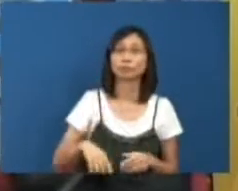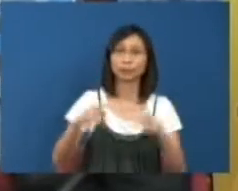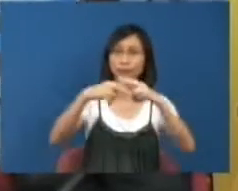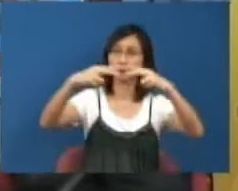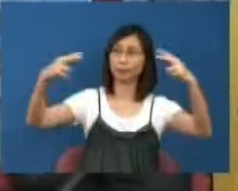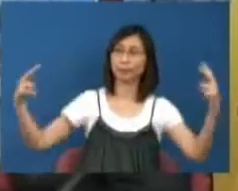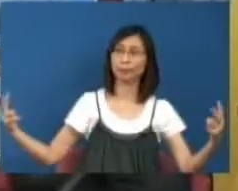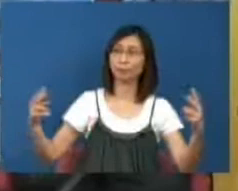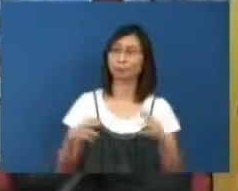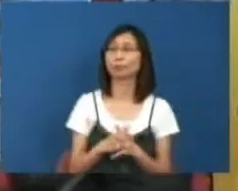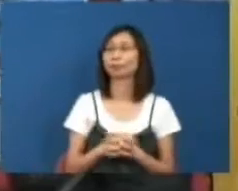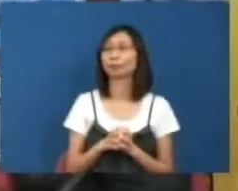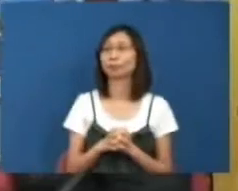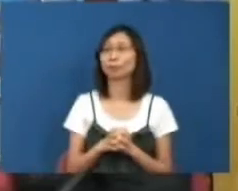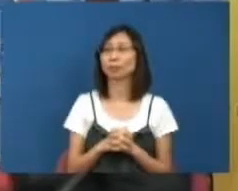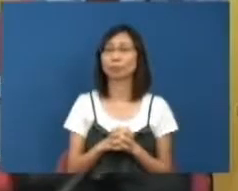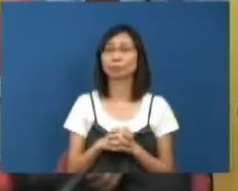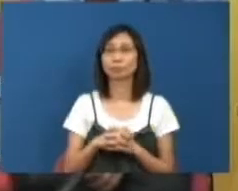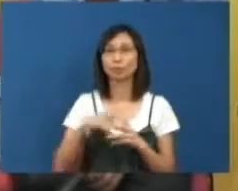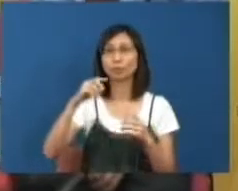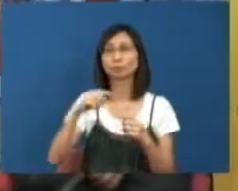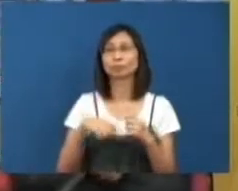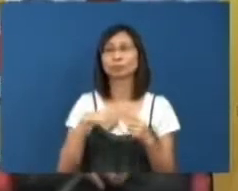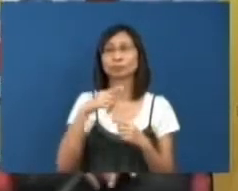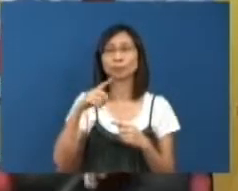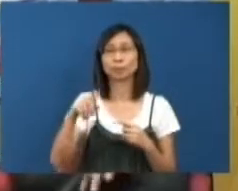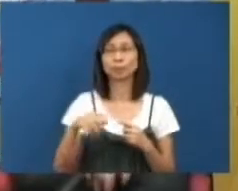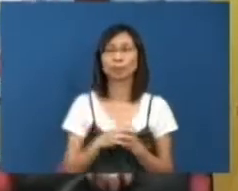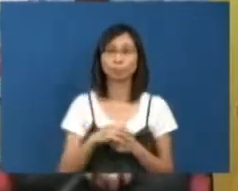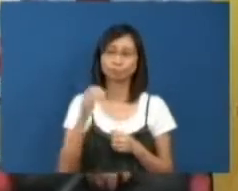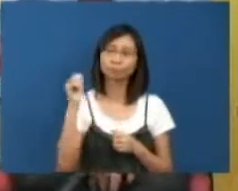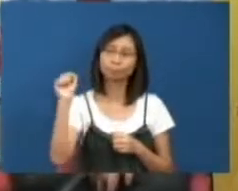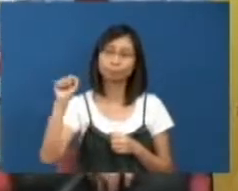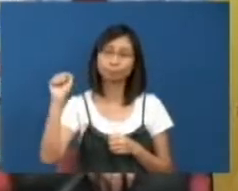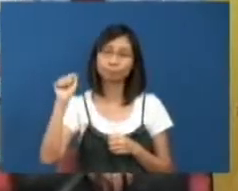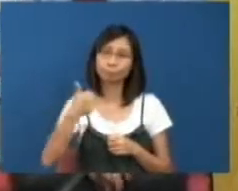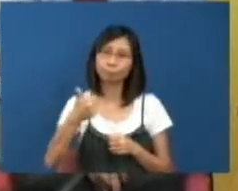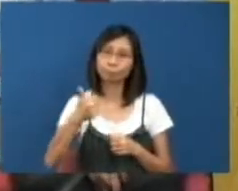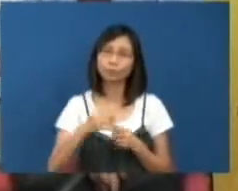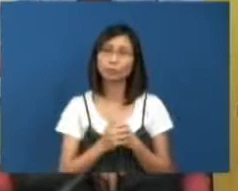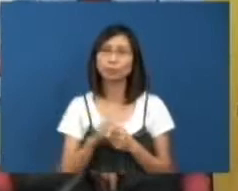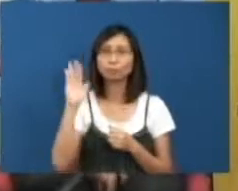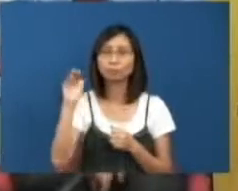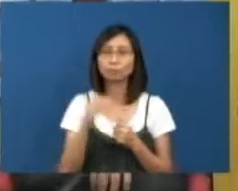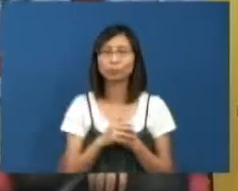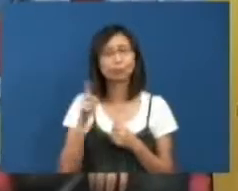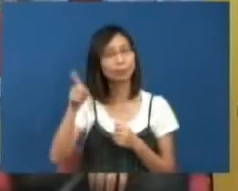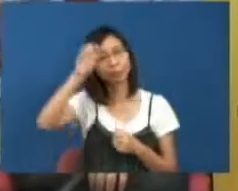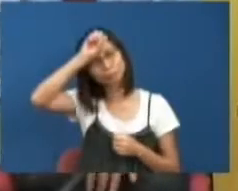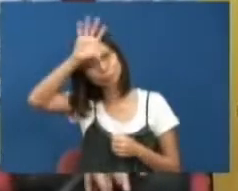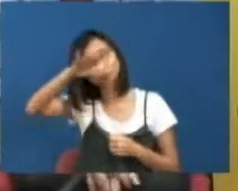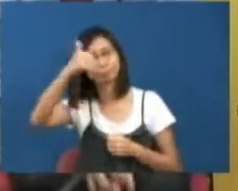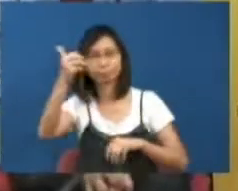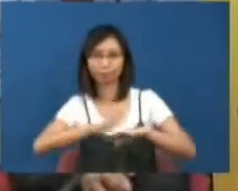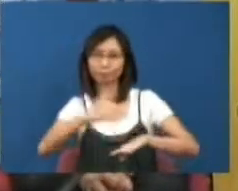你諗下成條橋都係咁啫嘛， 咁轉又得 啊！就係我哋個概念嚟咯。 咁轉又得啦！ 哇！已經真係有無即使 你 創意啊！